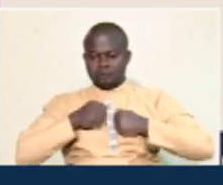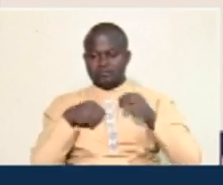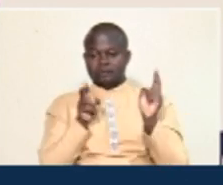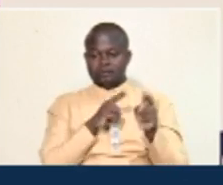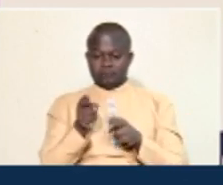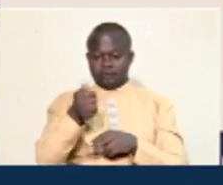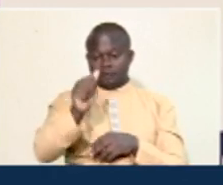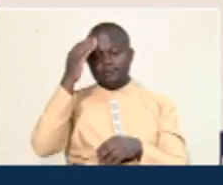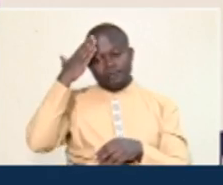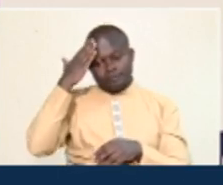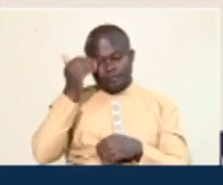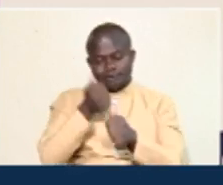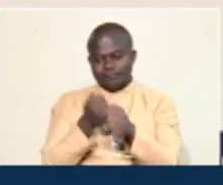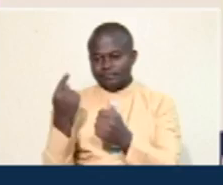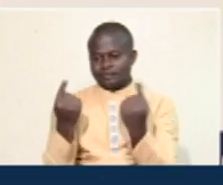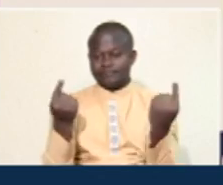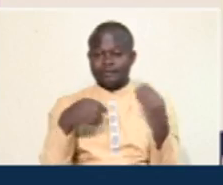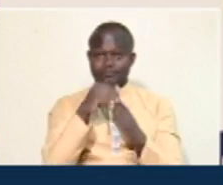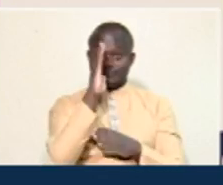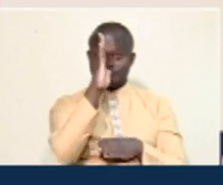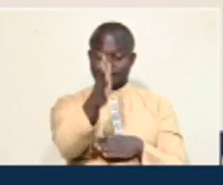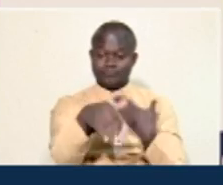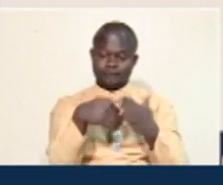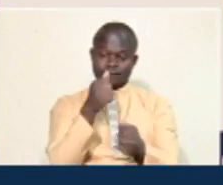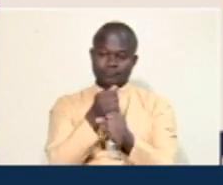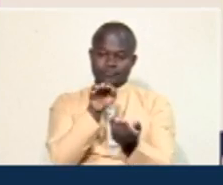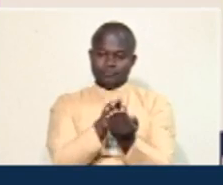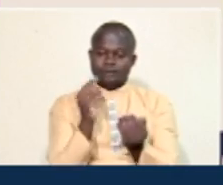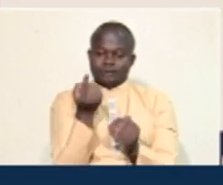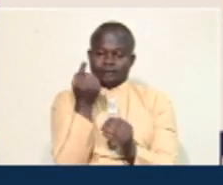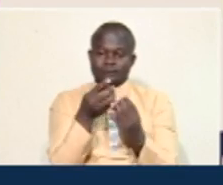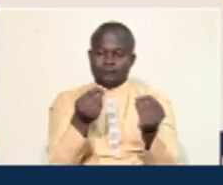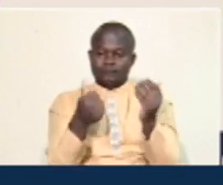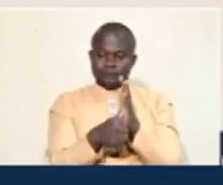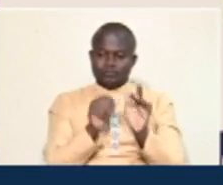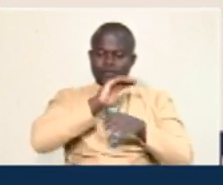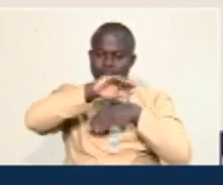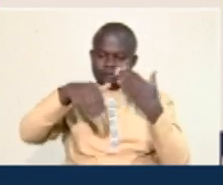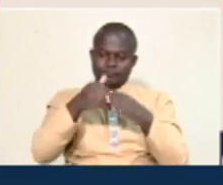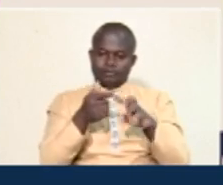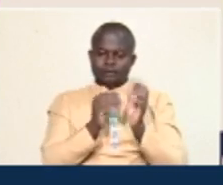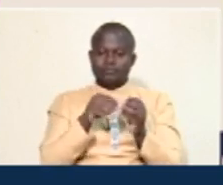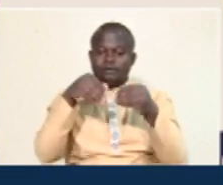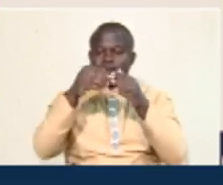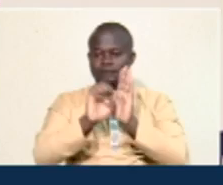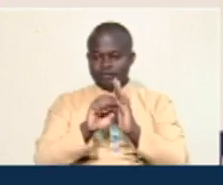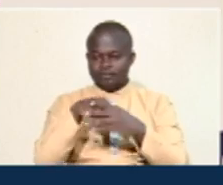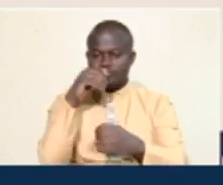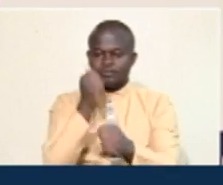Buri mwe yari ifite umurongo wayo. Twakoze banki imwe ikemura ibibazo by'abaturage kandi igatanga urugero ku